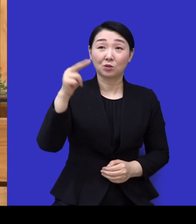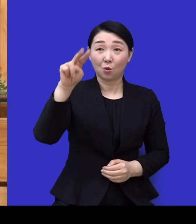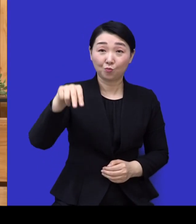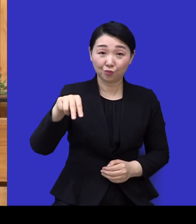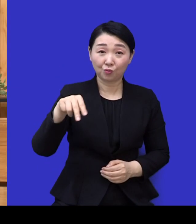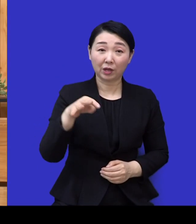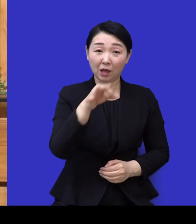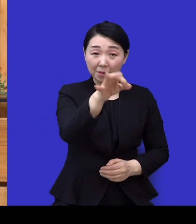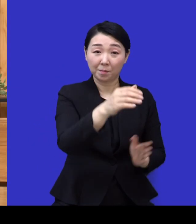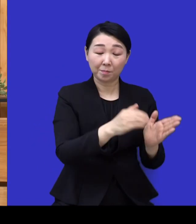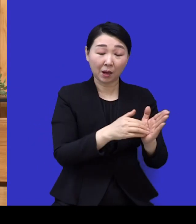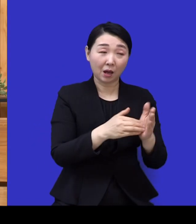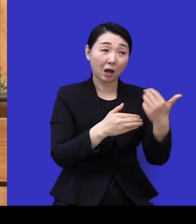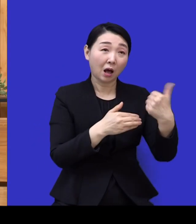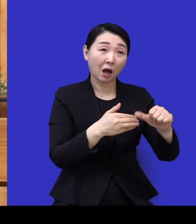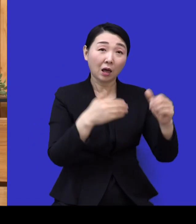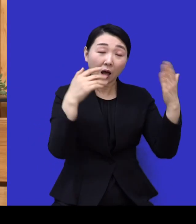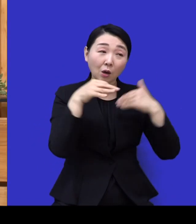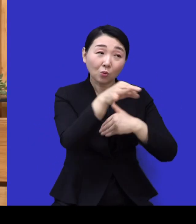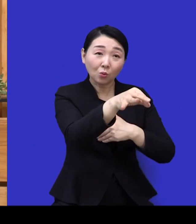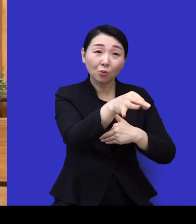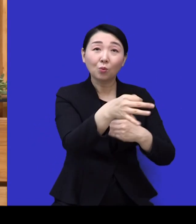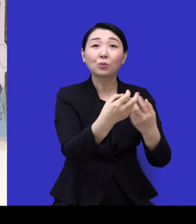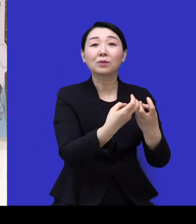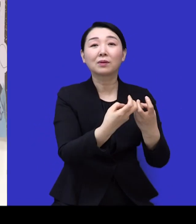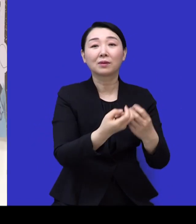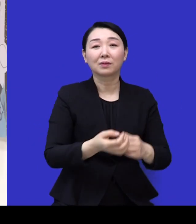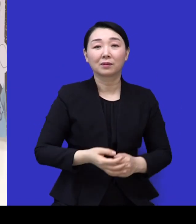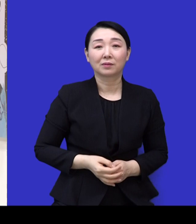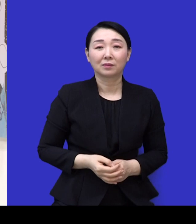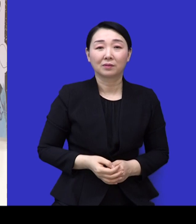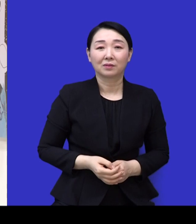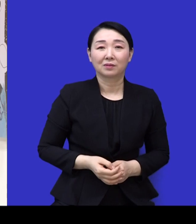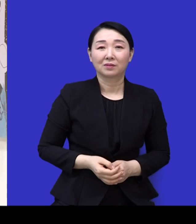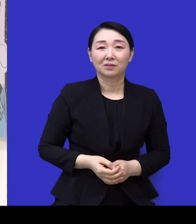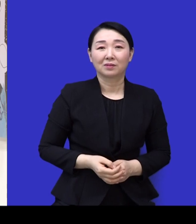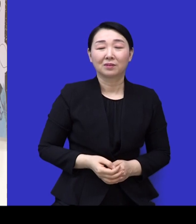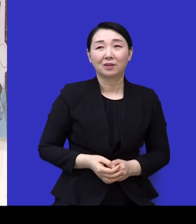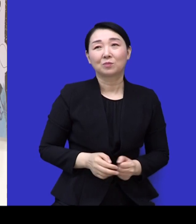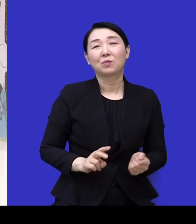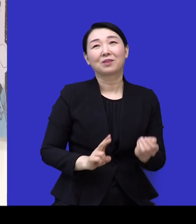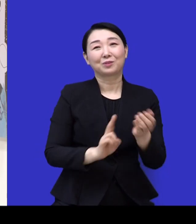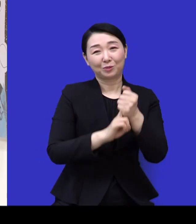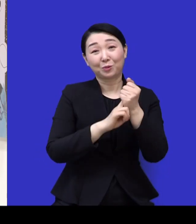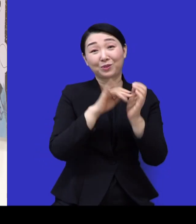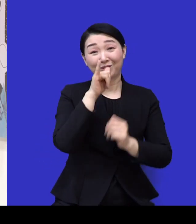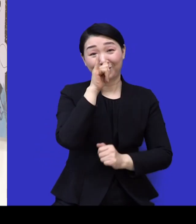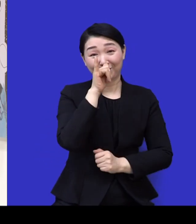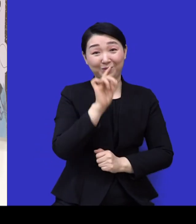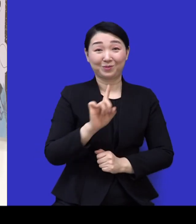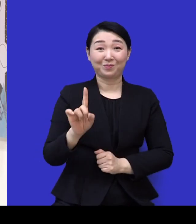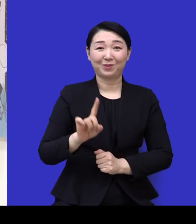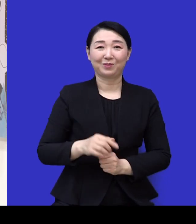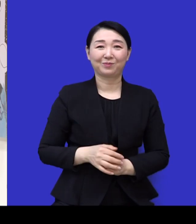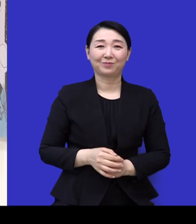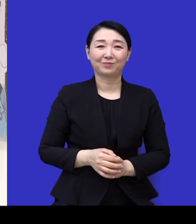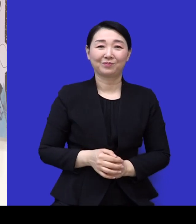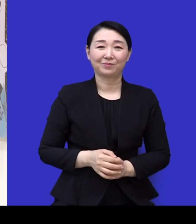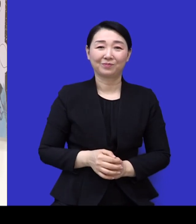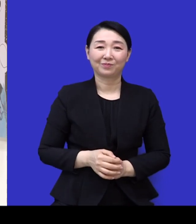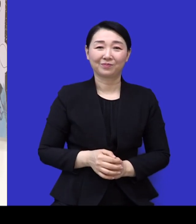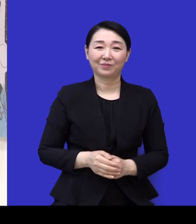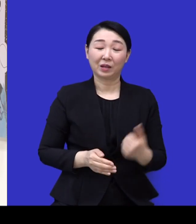계약금을 냈으면 그 아이 등록금을 학교는 어떻게 보냈어요? 근데 정말 기적 같은 일이 예. 아이가